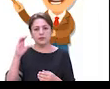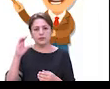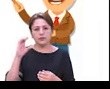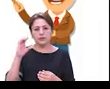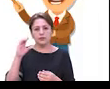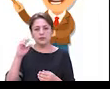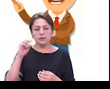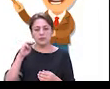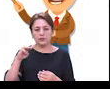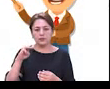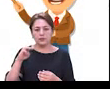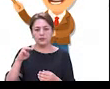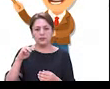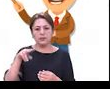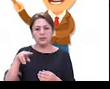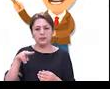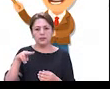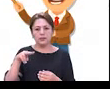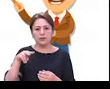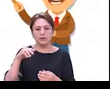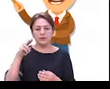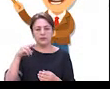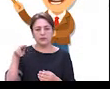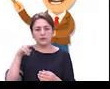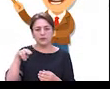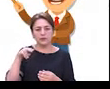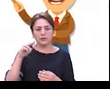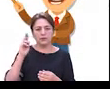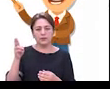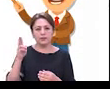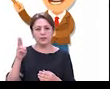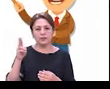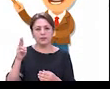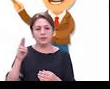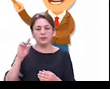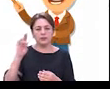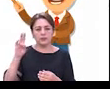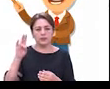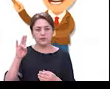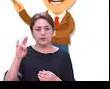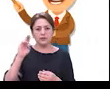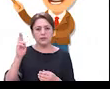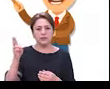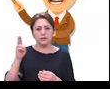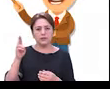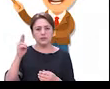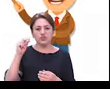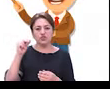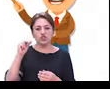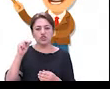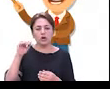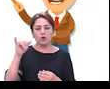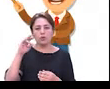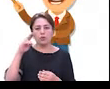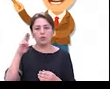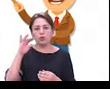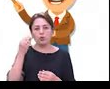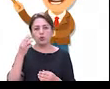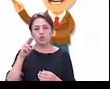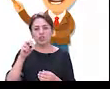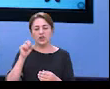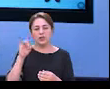S, T, L, D, K, N, K, Ch